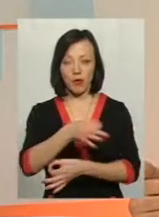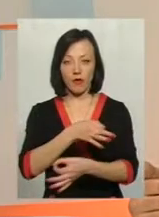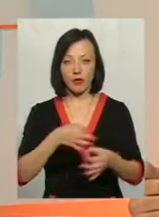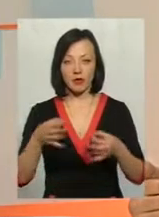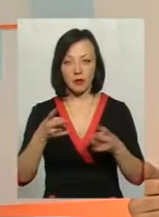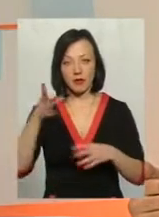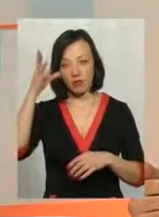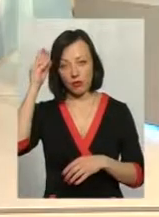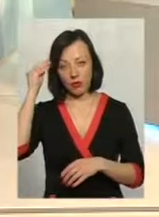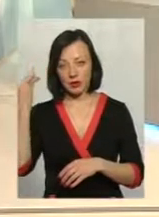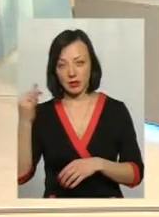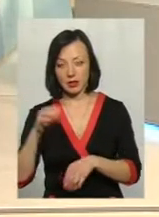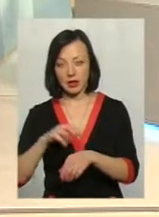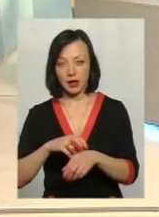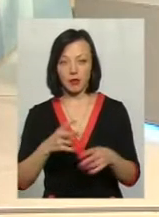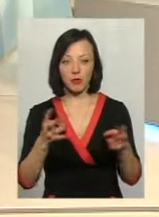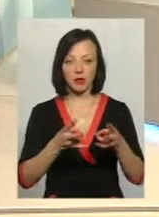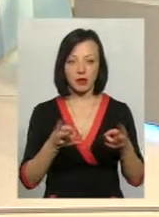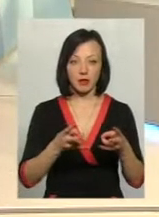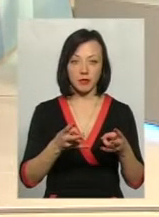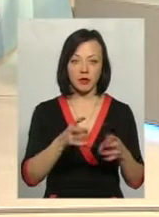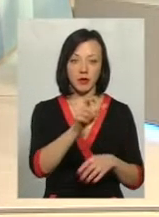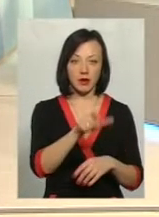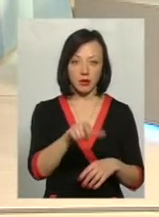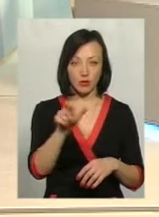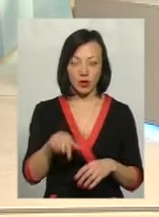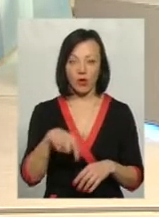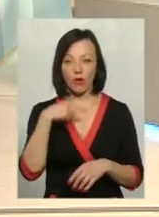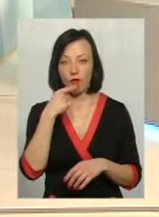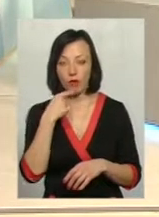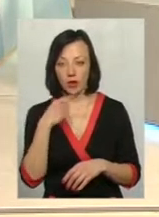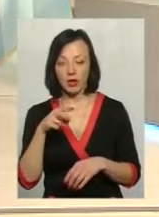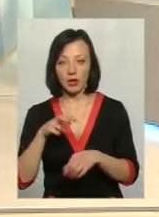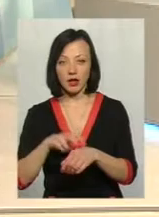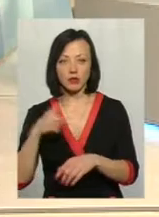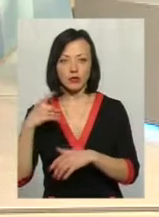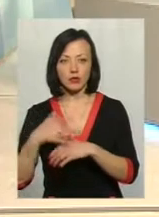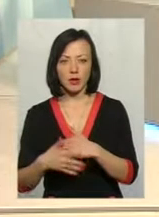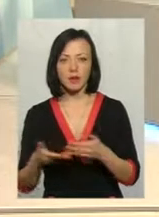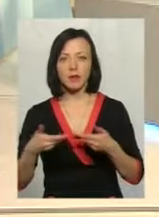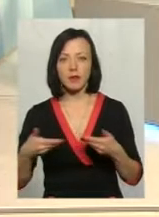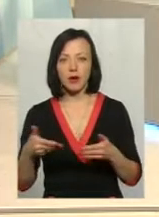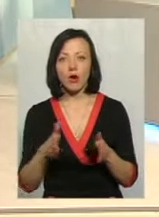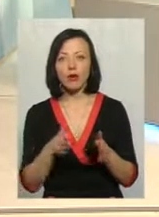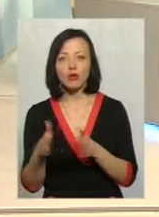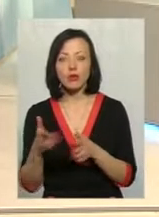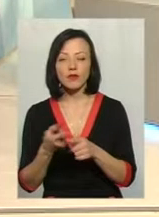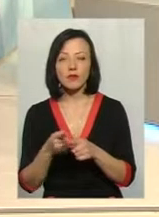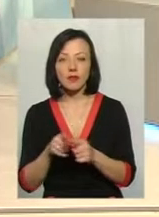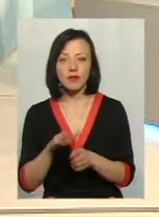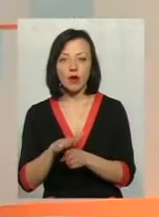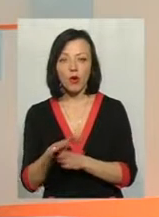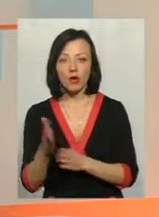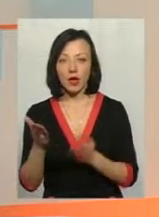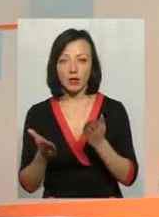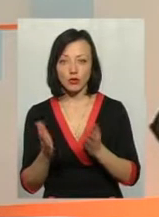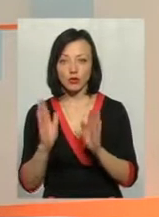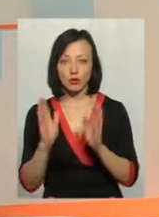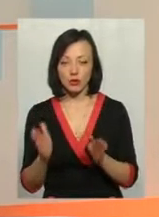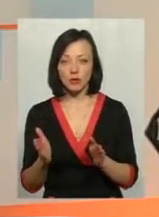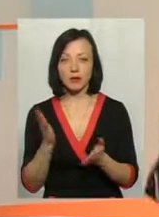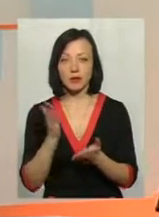сторони лікарів, які говорять в один голос, що зрозумійте, ми готові це виконувати, але якщо ми будемо